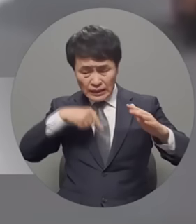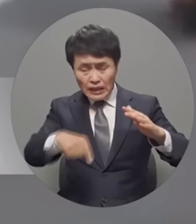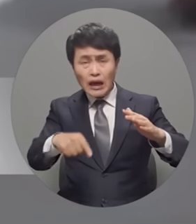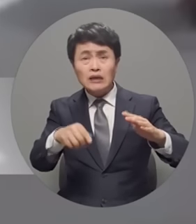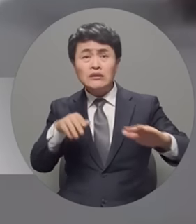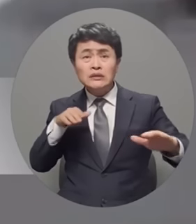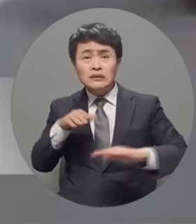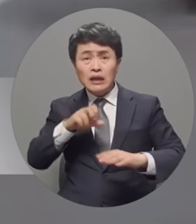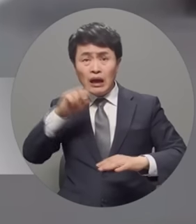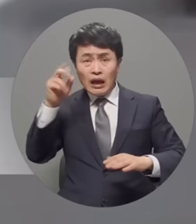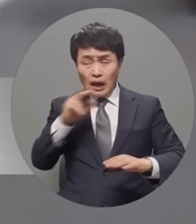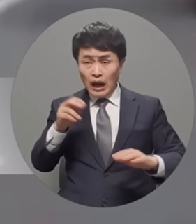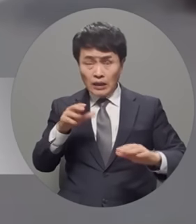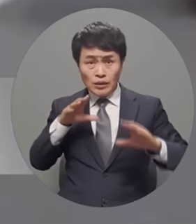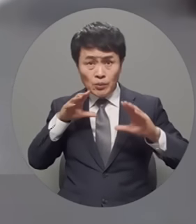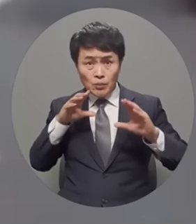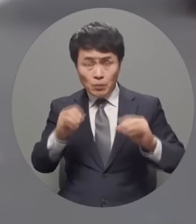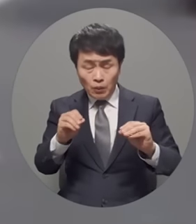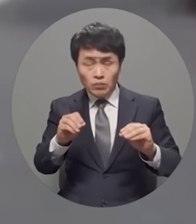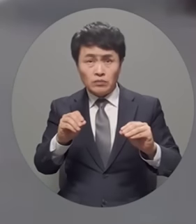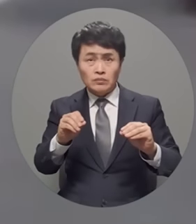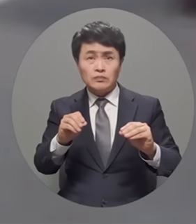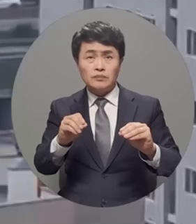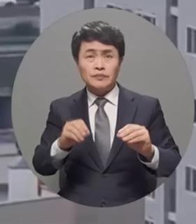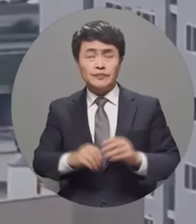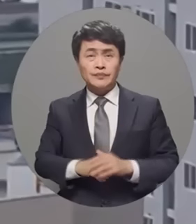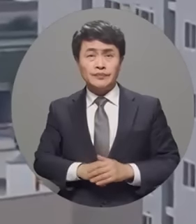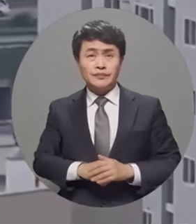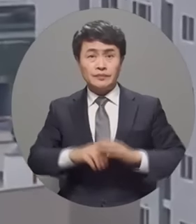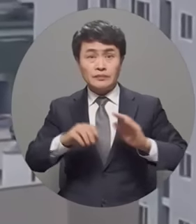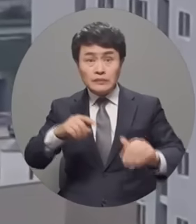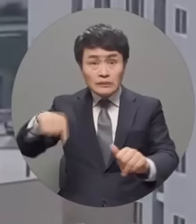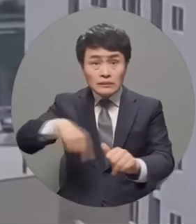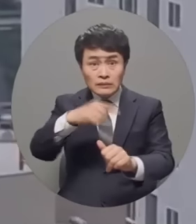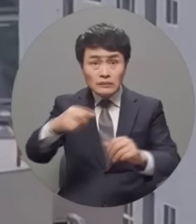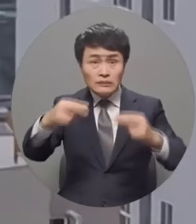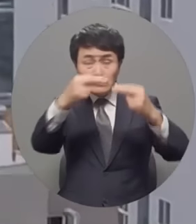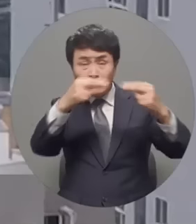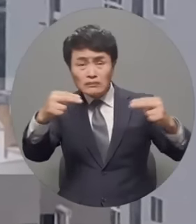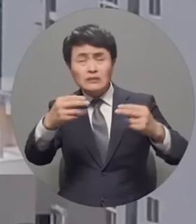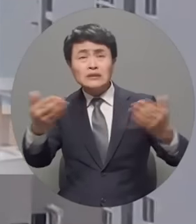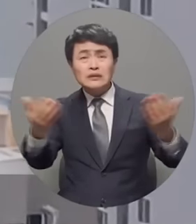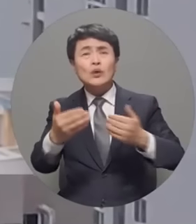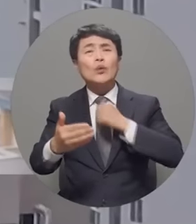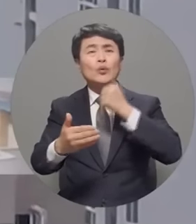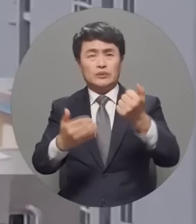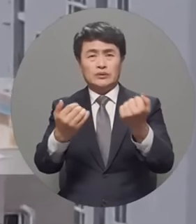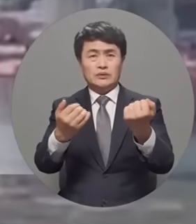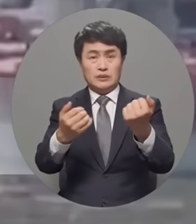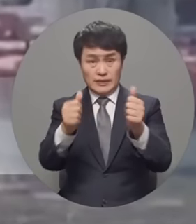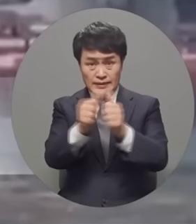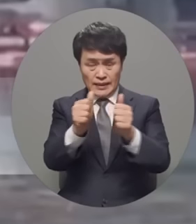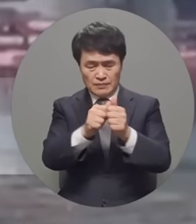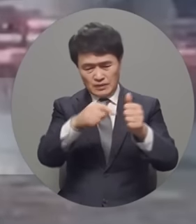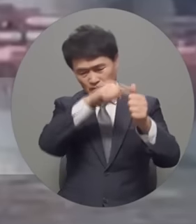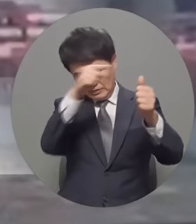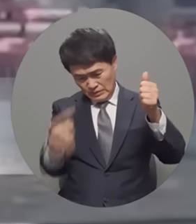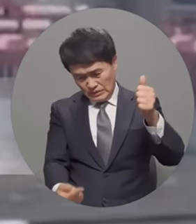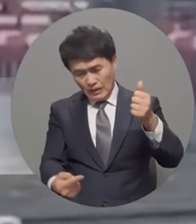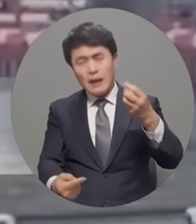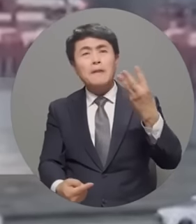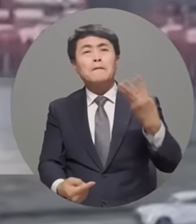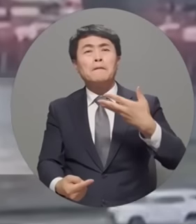차량이 가까스로 멈춰서 사고를 피했습니다. 당시 교각 위에서 작업 중이던 50대 남성이 8m 아래로 추락해